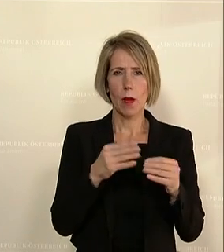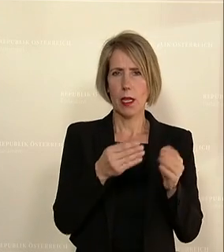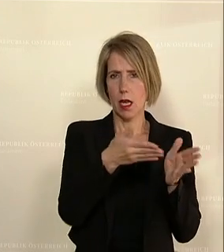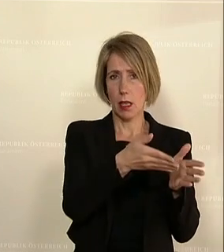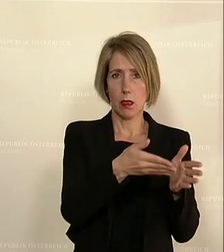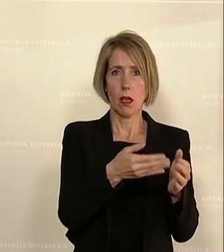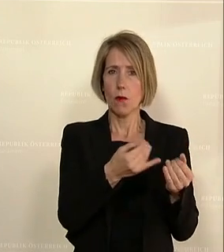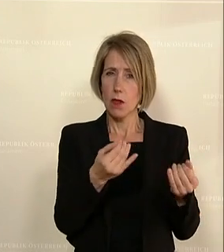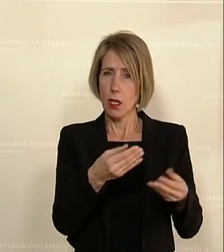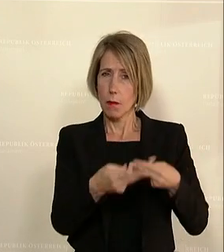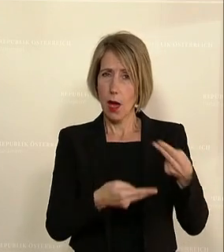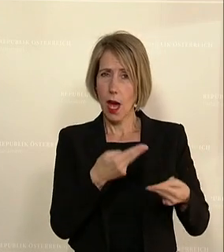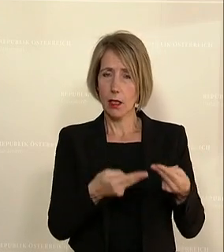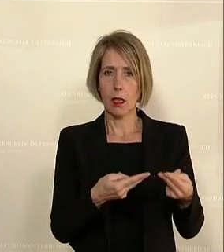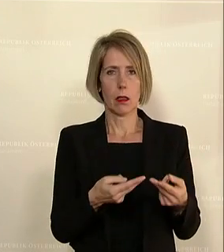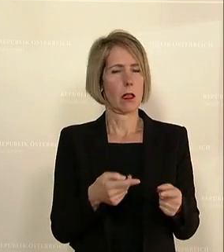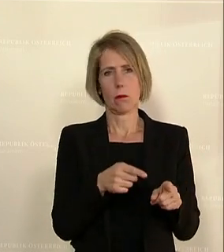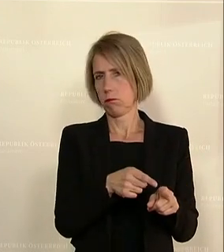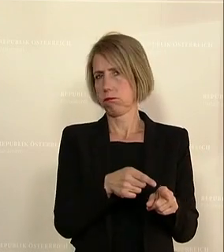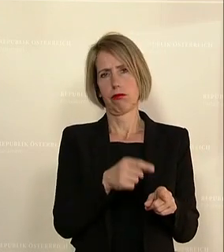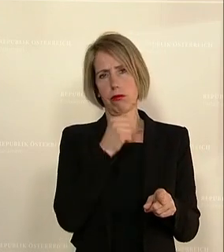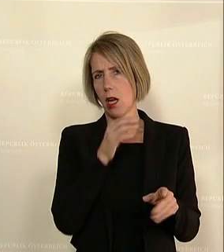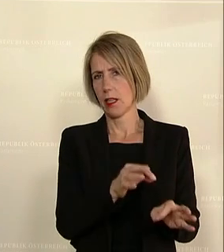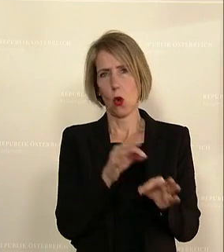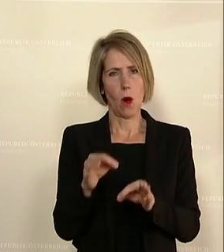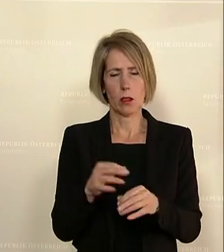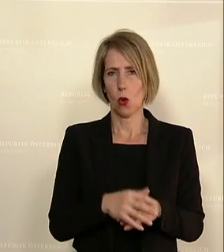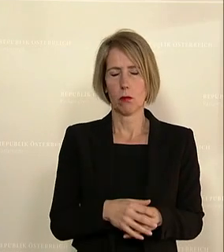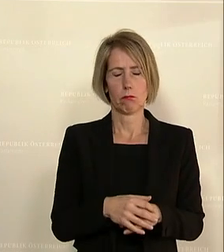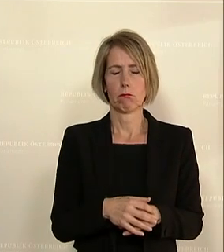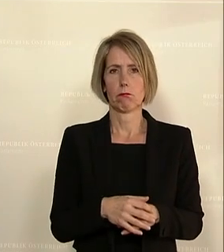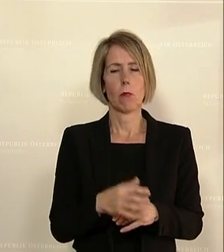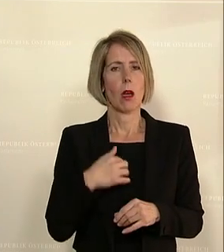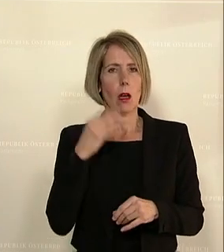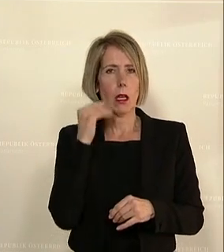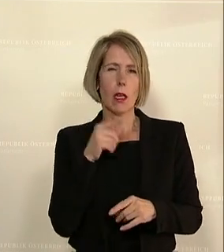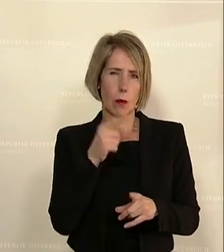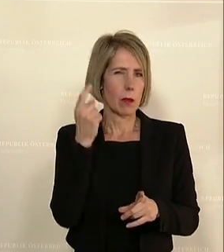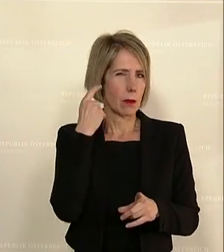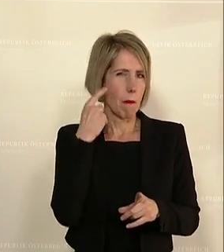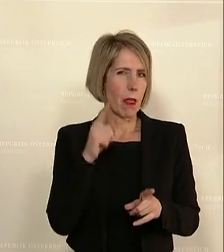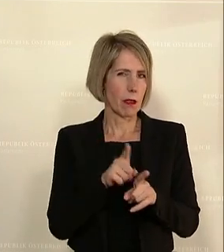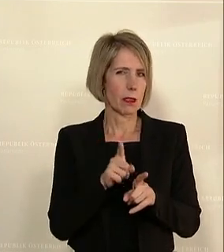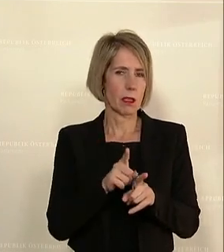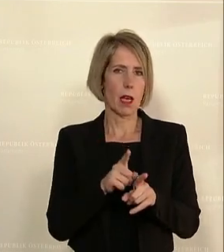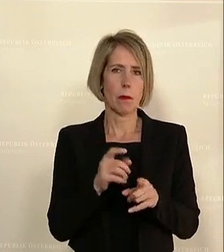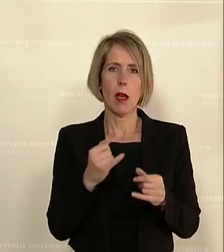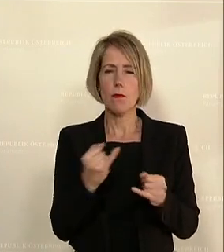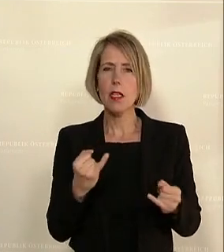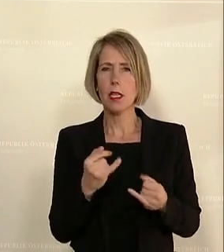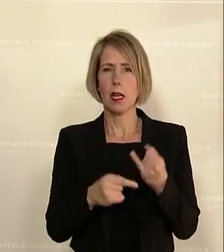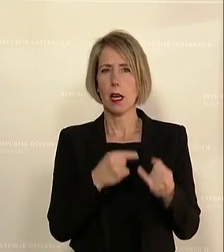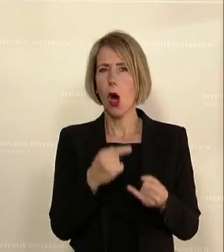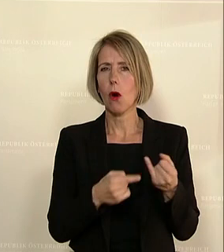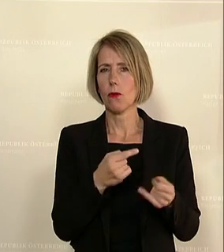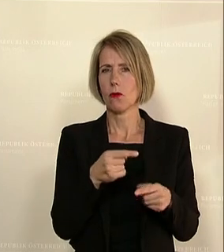Kopf gestoßen hat, Herr Bundesminister, das war nicht in Ordnung. Und ich glaube ja, dass Sie derselben Meinung sind. Wie das gelaufen ist,